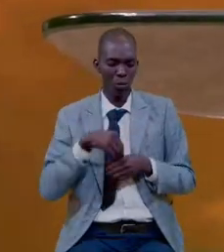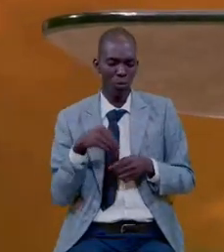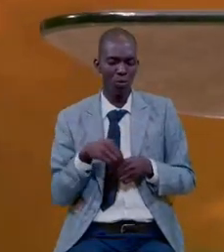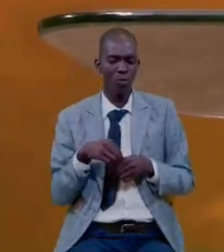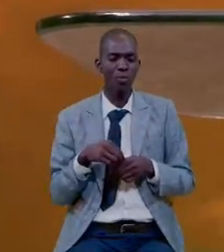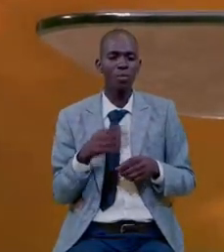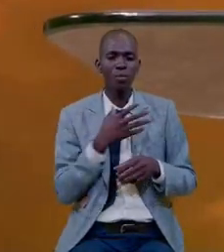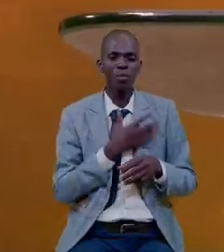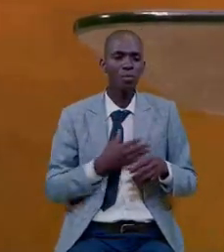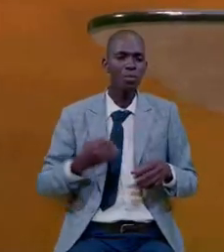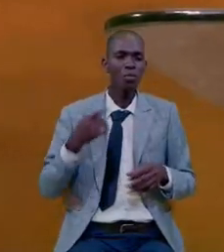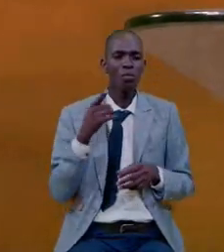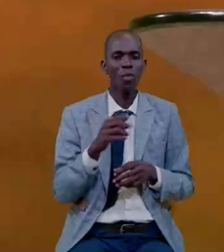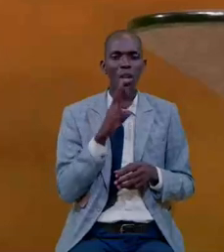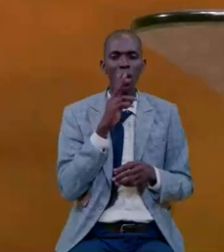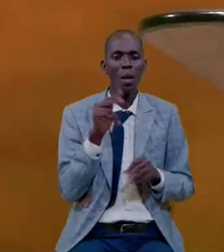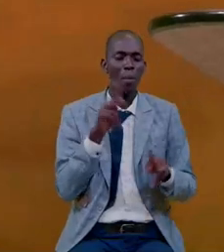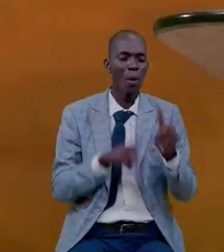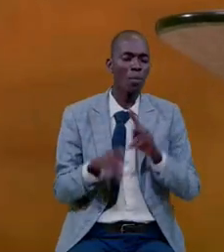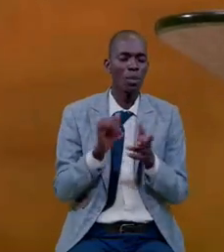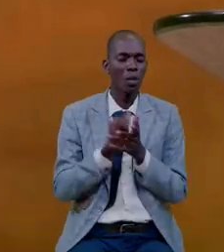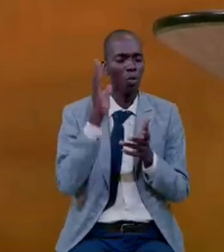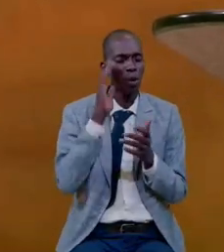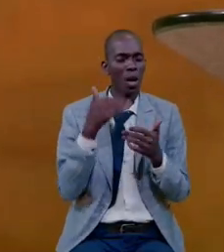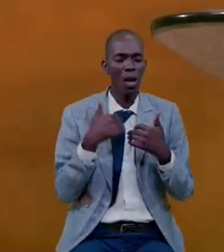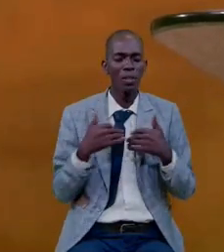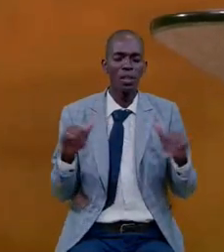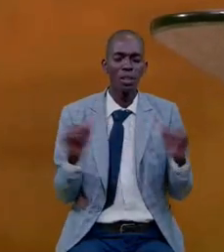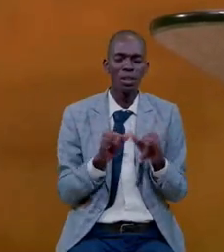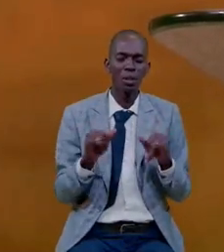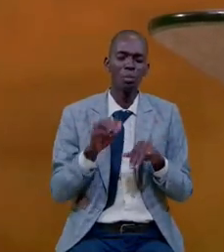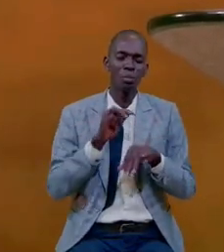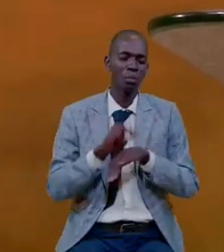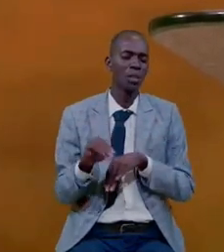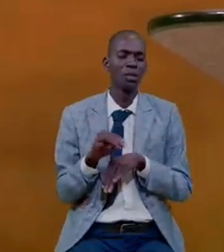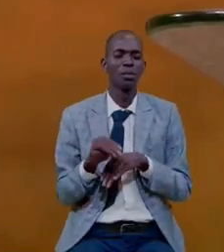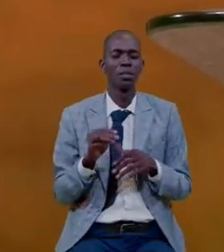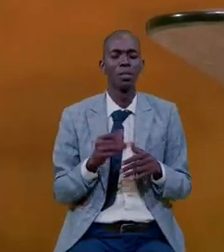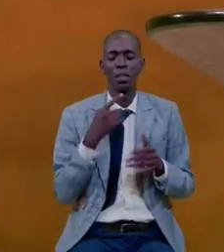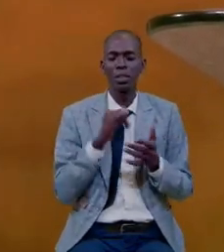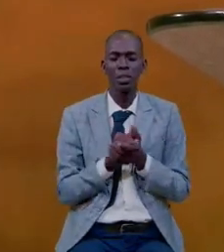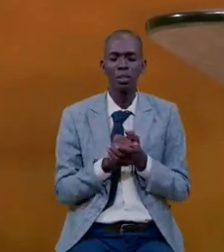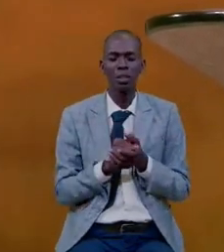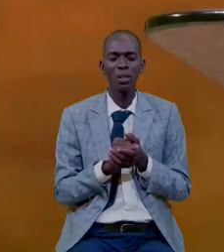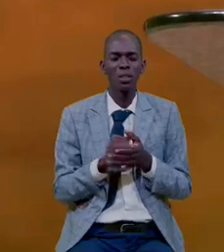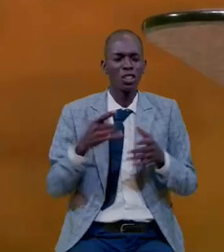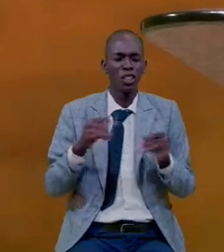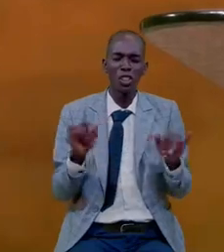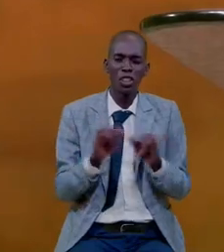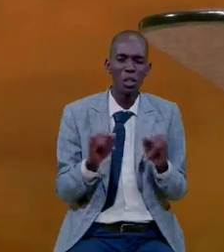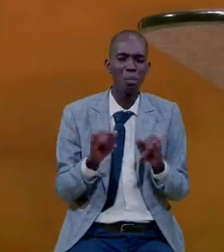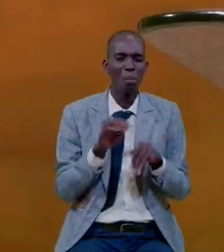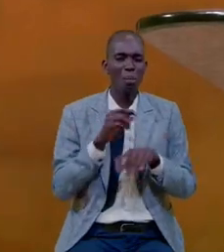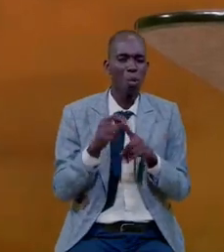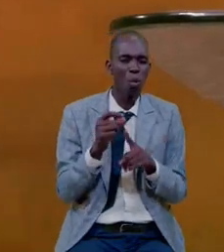royaume. Il y a des gens qui ont le même message que vous au commencement, au commencement que vous avez cru. Mais